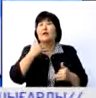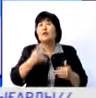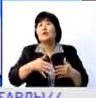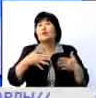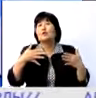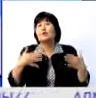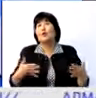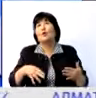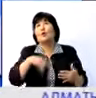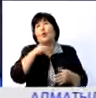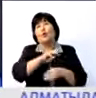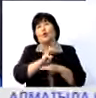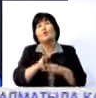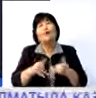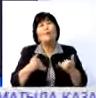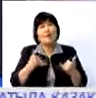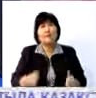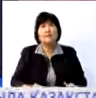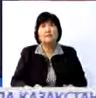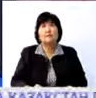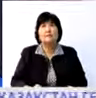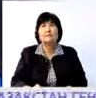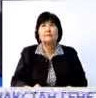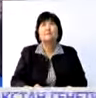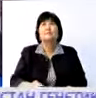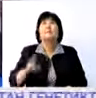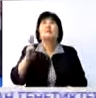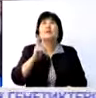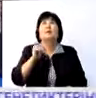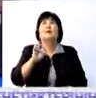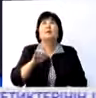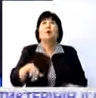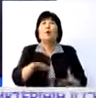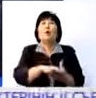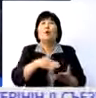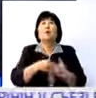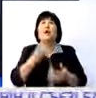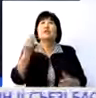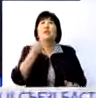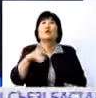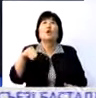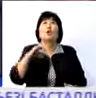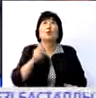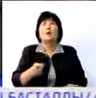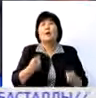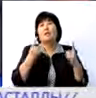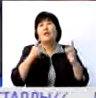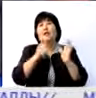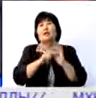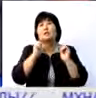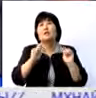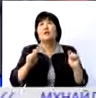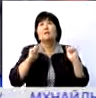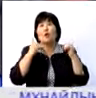зор құрметіне бөлендіңіз. Нұрлыбек Нәлібаев сондай ақ қоғам қайраткері Шахизат Төребаевты да мерейлі 70 жасымен құттықтап